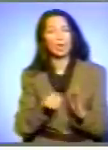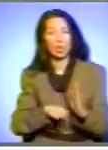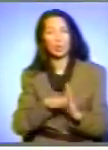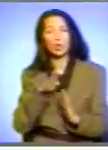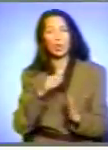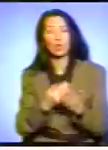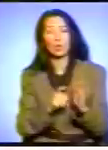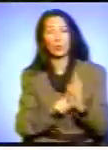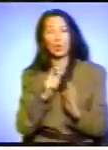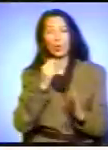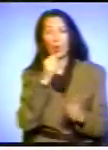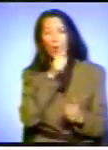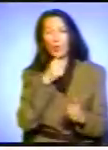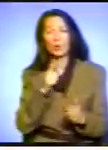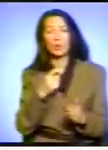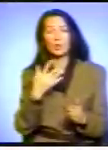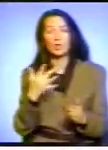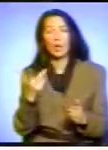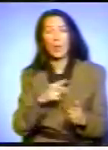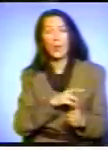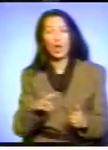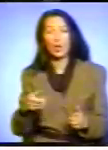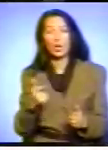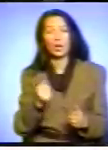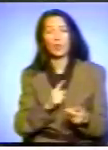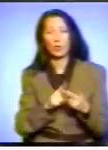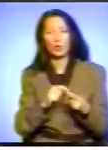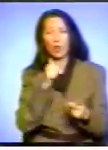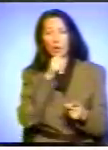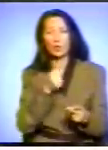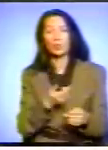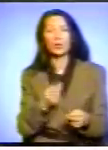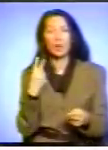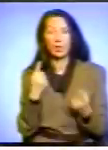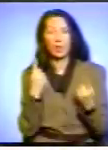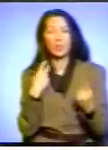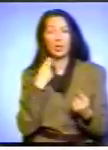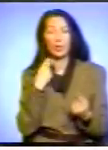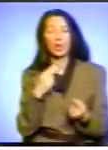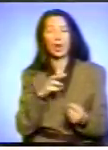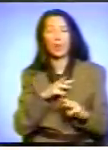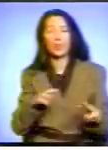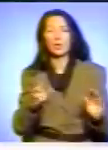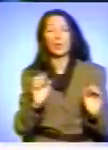153 мільйони гривень, тобто у півтора разу. Найбільше боргують Міноборони, Міносвіти і МОЗ.